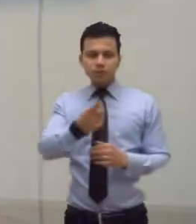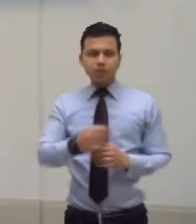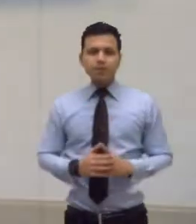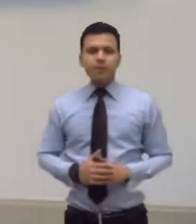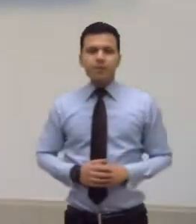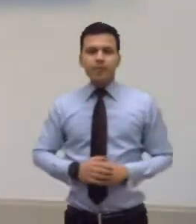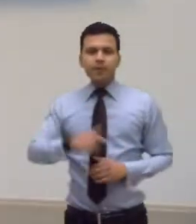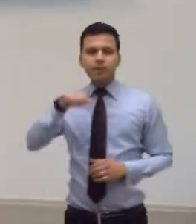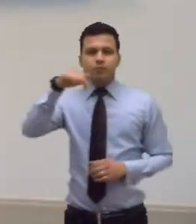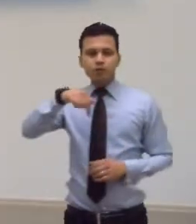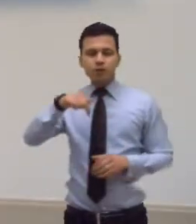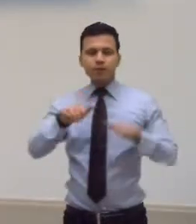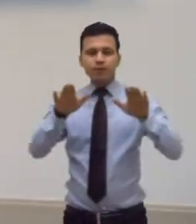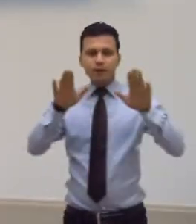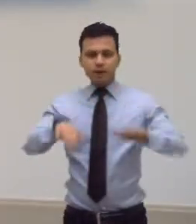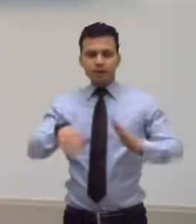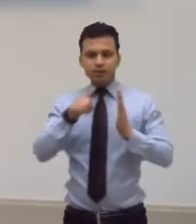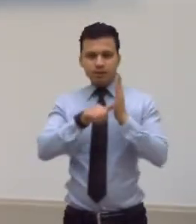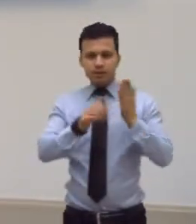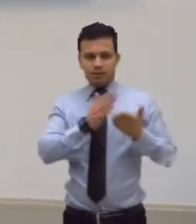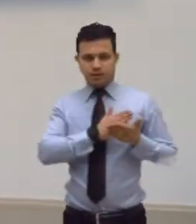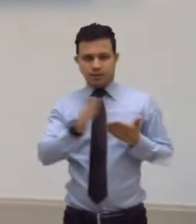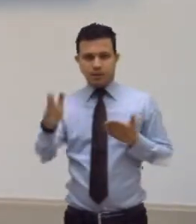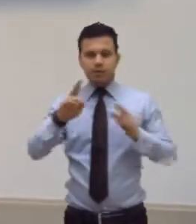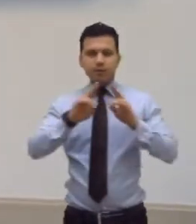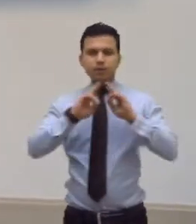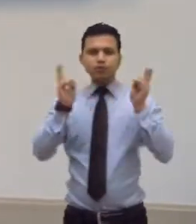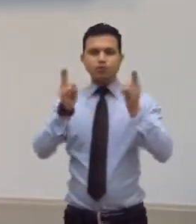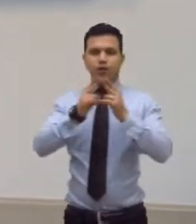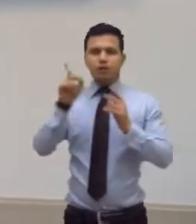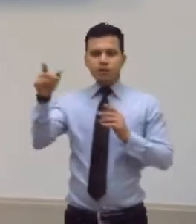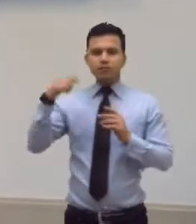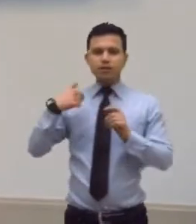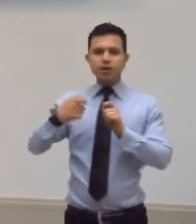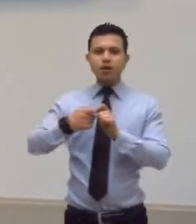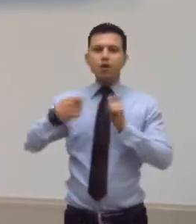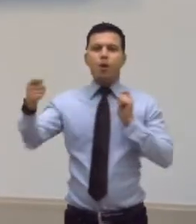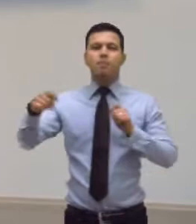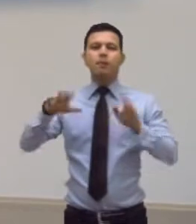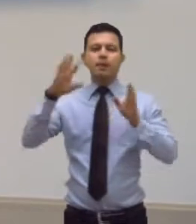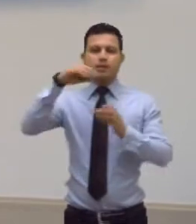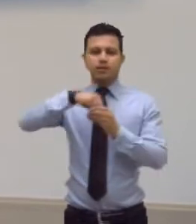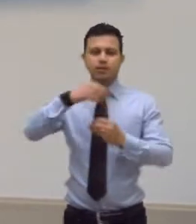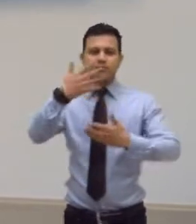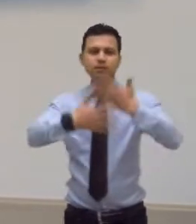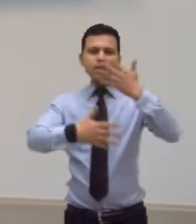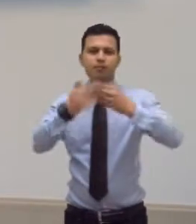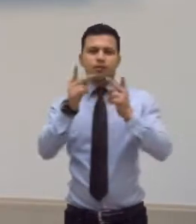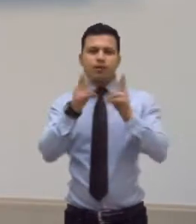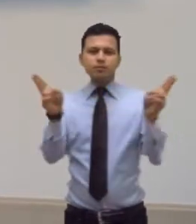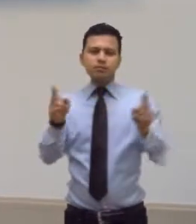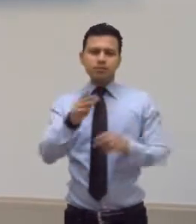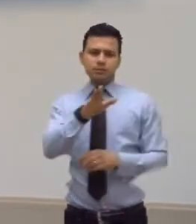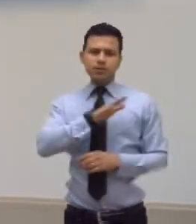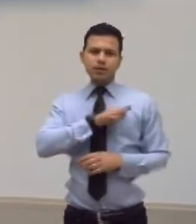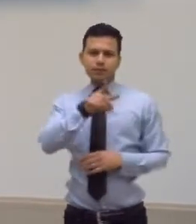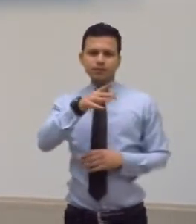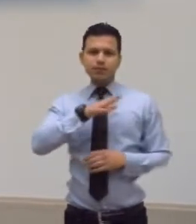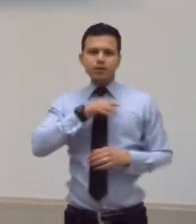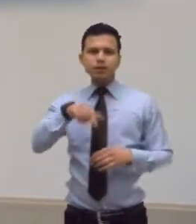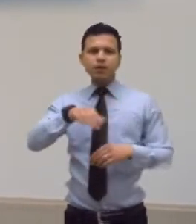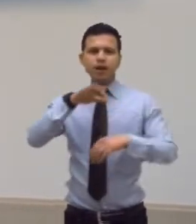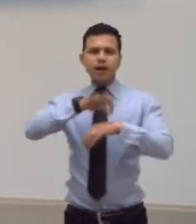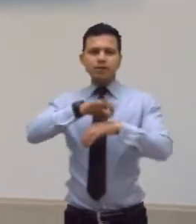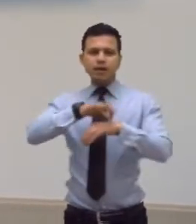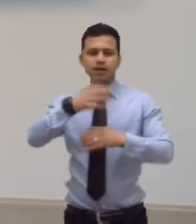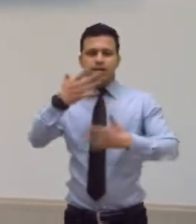ediyoruz. Burada kaldığınız süre boyunca dış dünyadan kopmamanız için televizyonunuzu kullanabilirsiniz. İlk açtığınızda